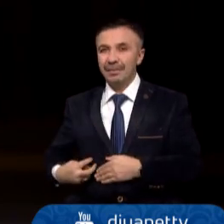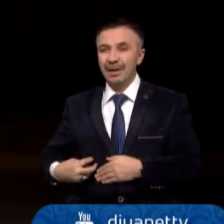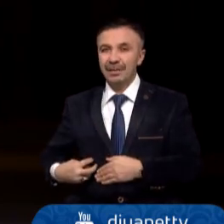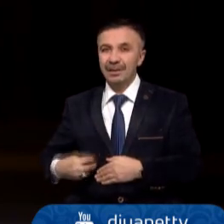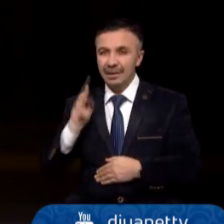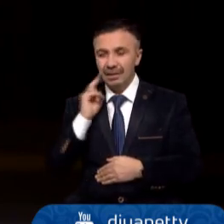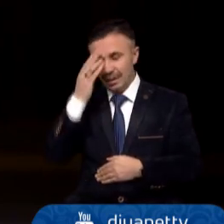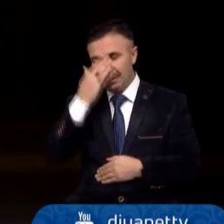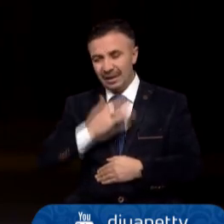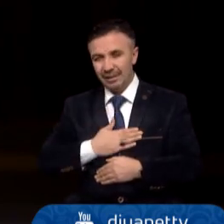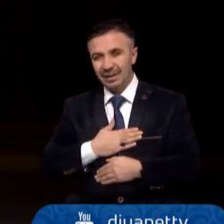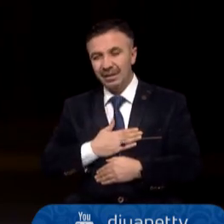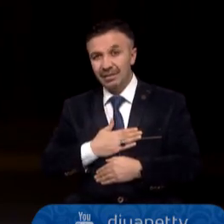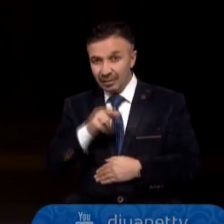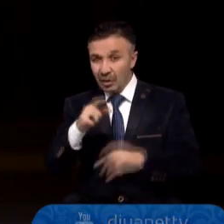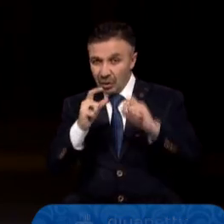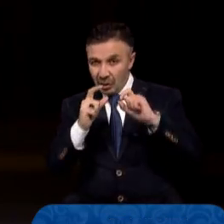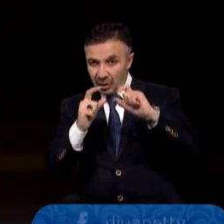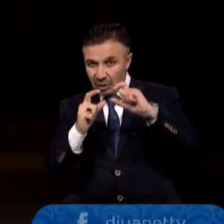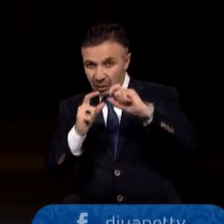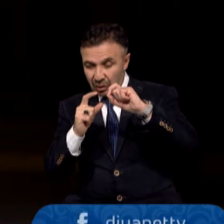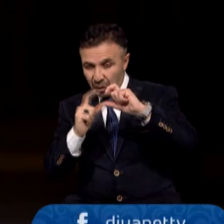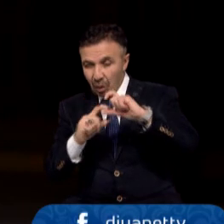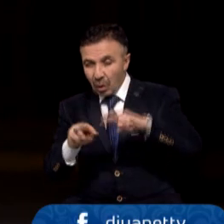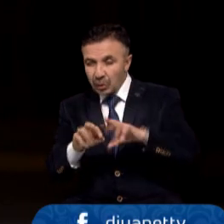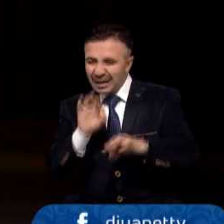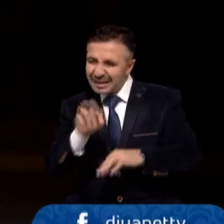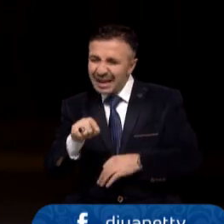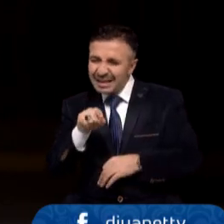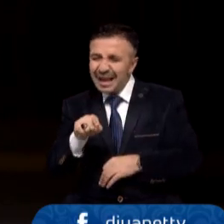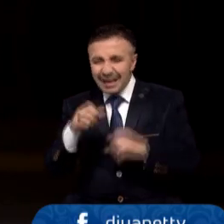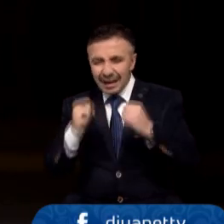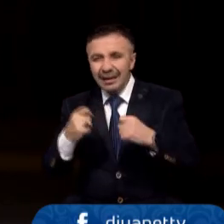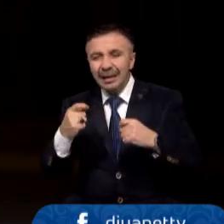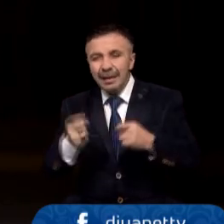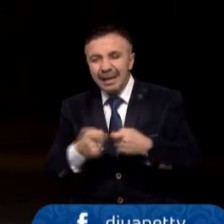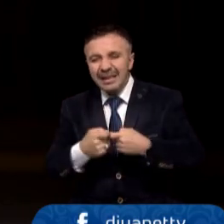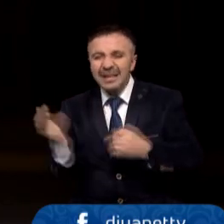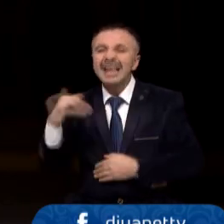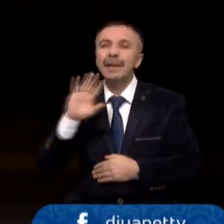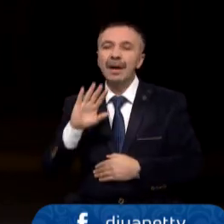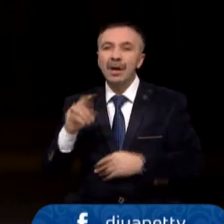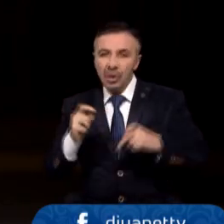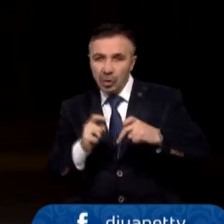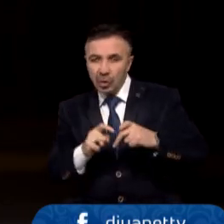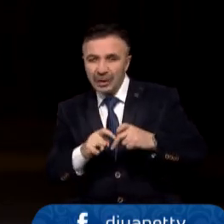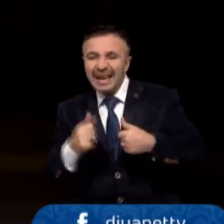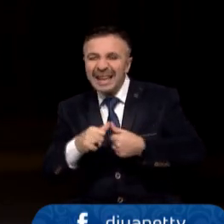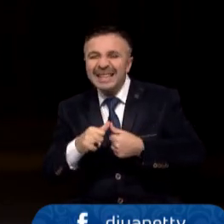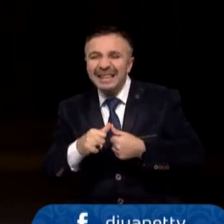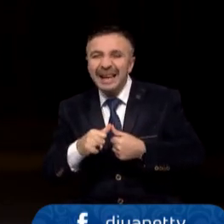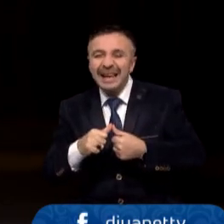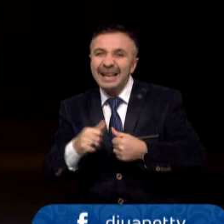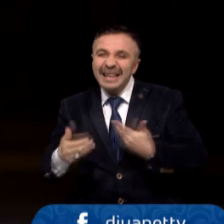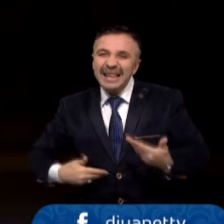peygamber Sallallahu Aleyhi ve Sellem Efendimiz Osman sen kal Rukiye'ye Hizmet et